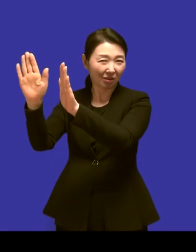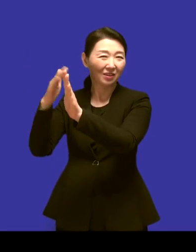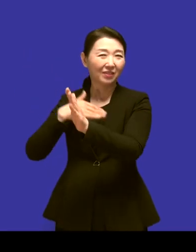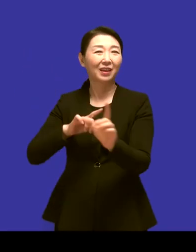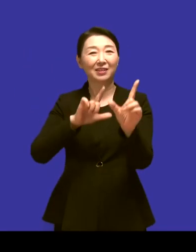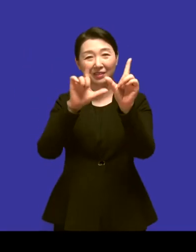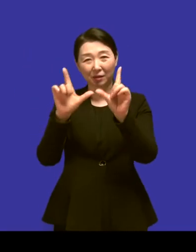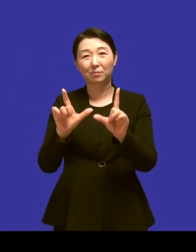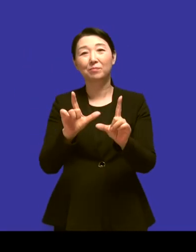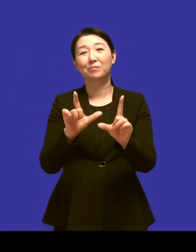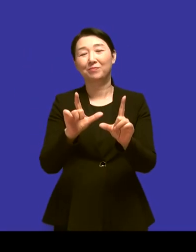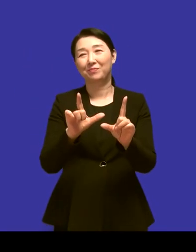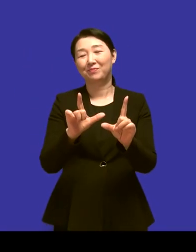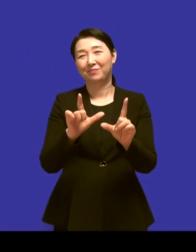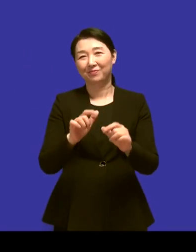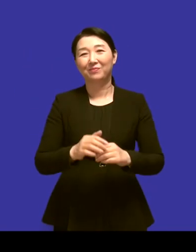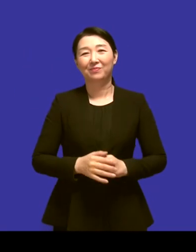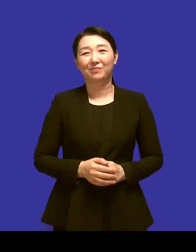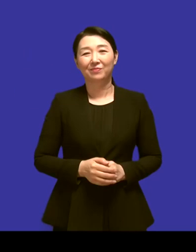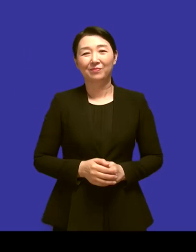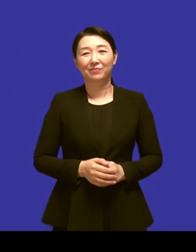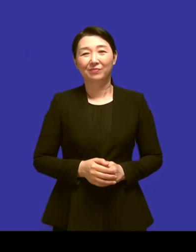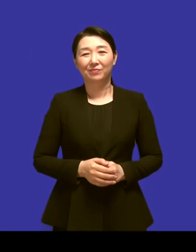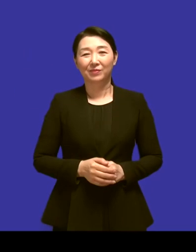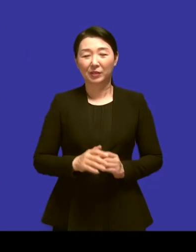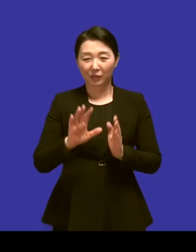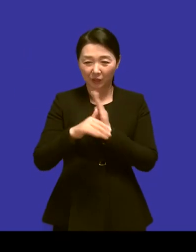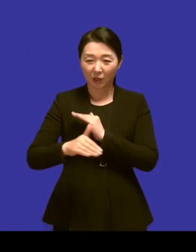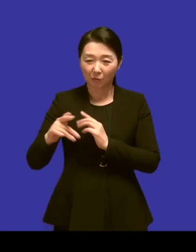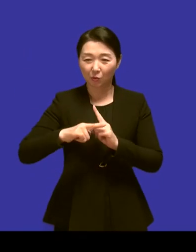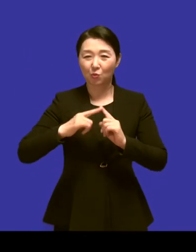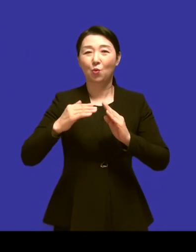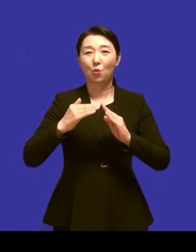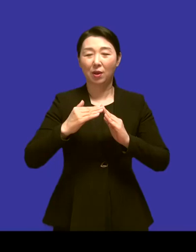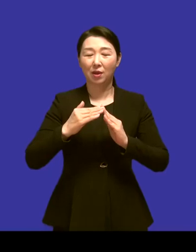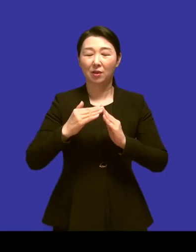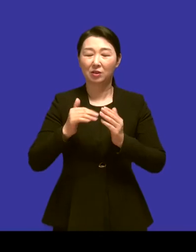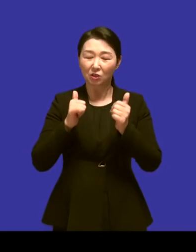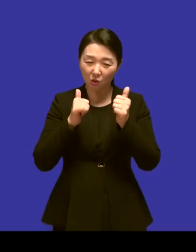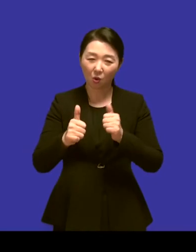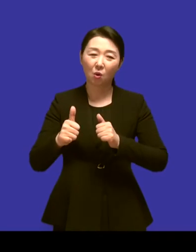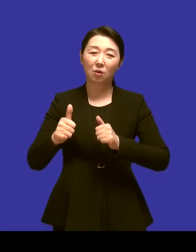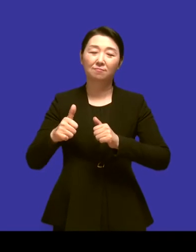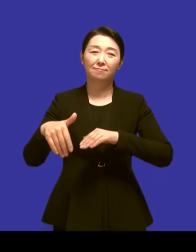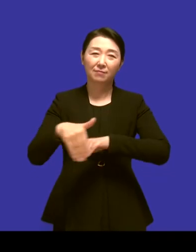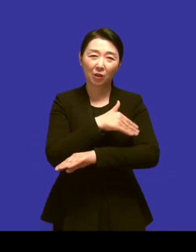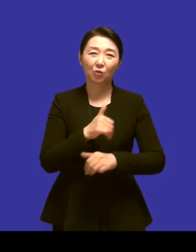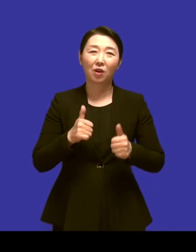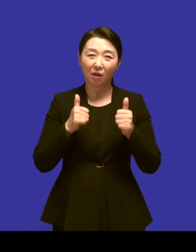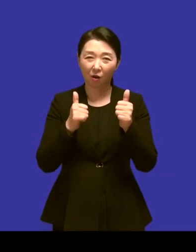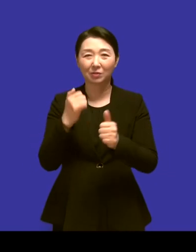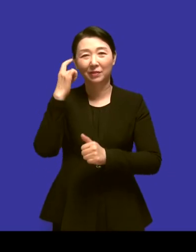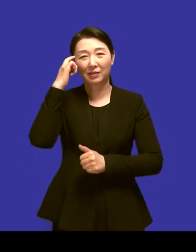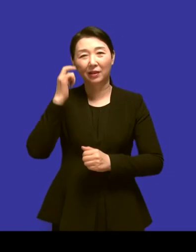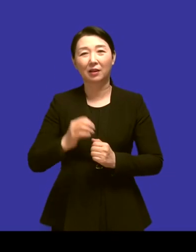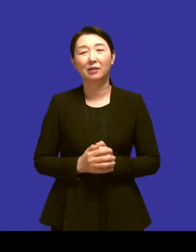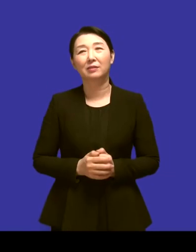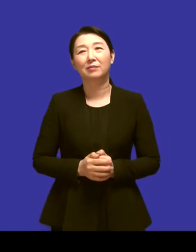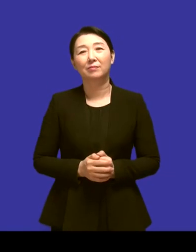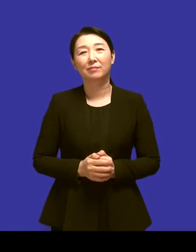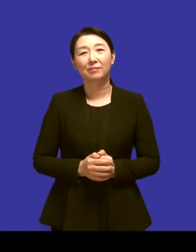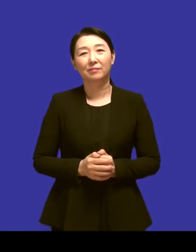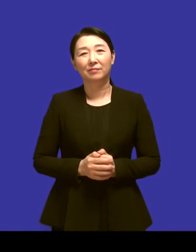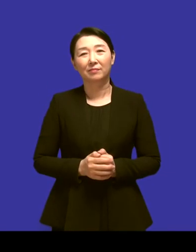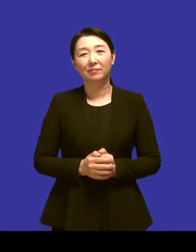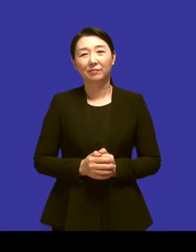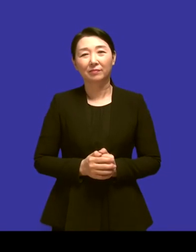살았던 것 같아요. 그래서 그때부터 뭔가 교회에 더 이렇게 많이 더 나가야겠다라는 생각도 이렇게 들면서 교회에 열심히